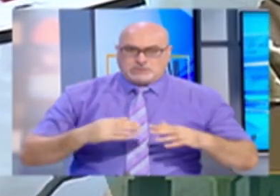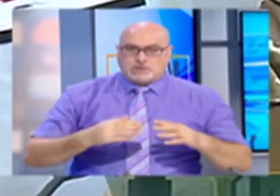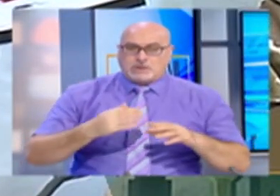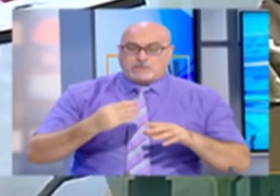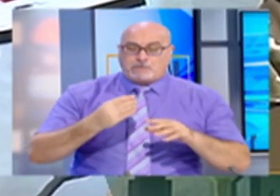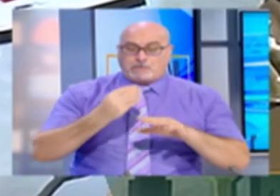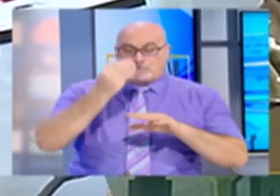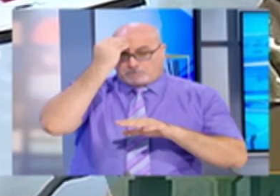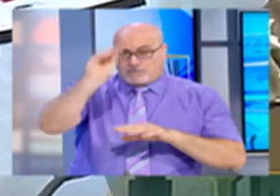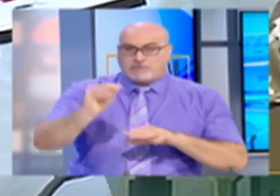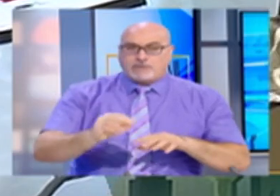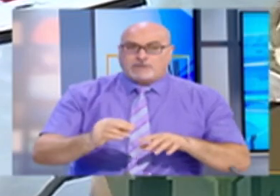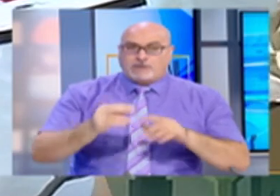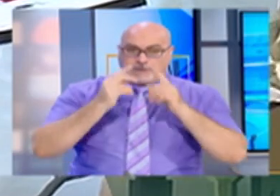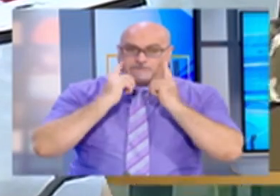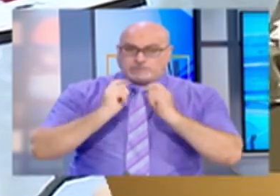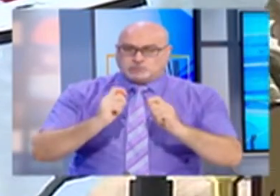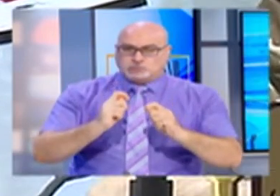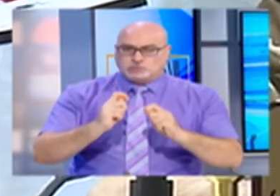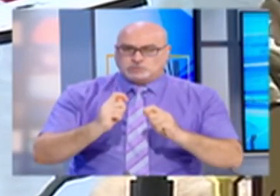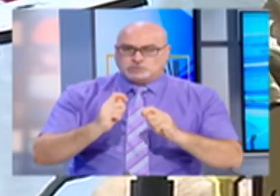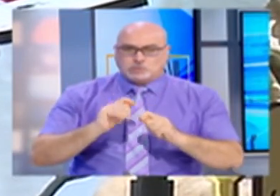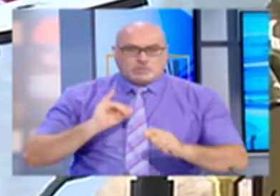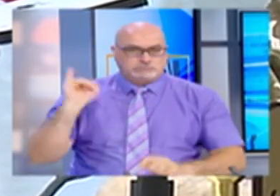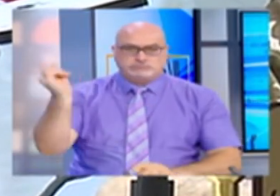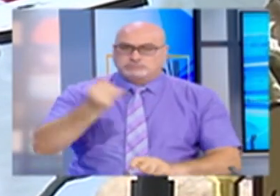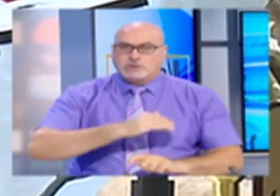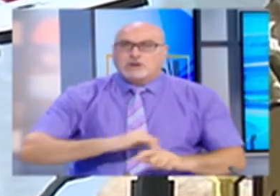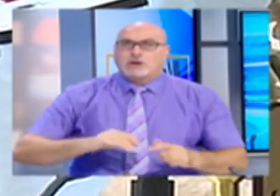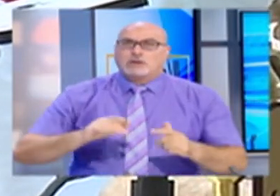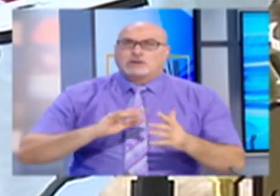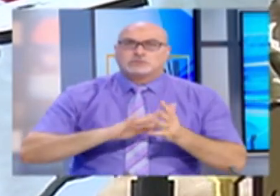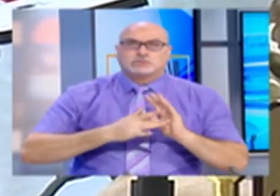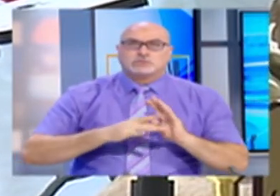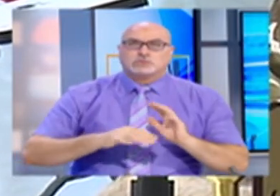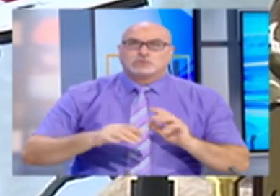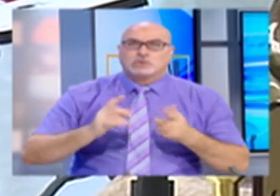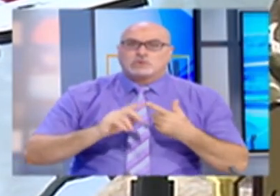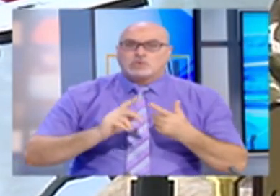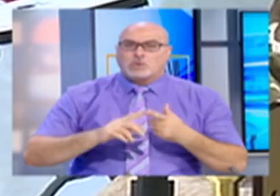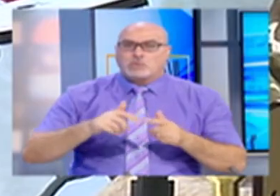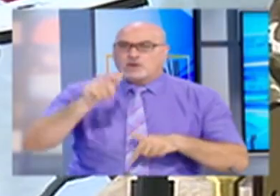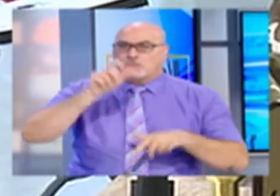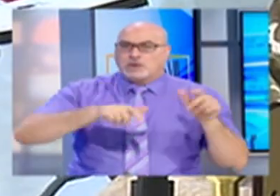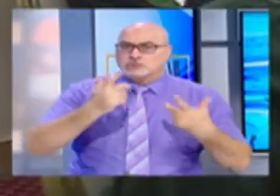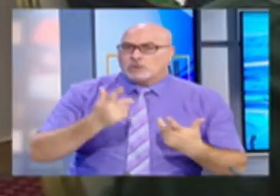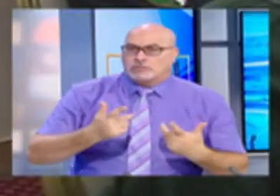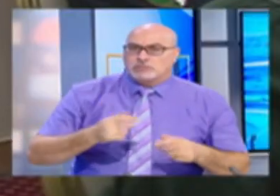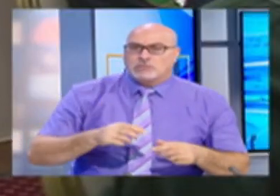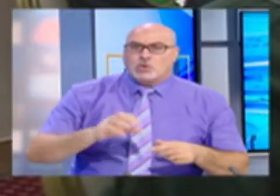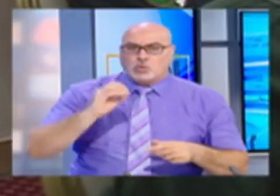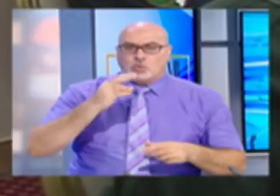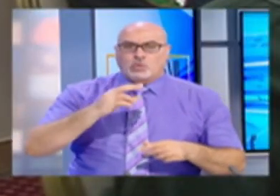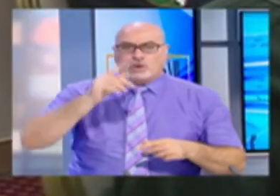نحذر أشد التحذير هذه الأطراف وكل من تسول له نفسه المريضة